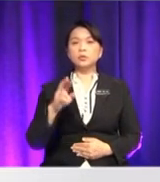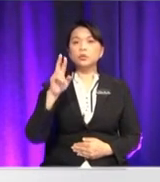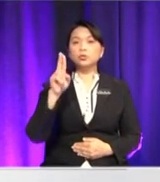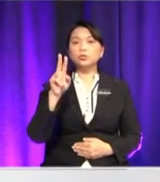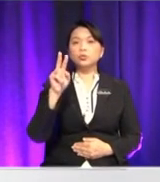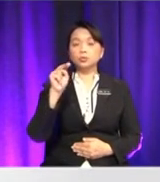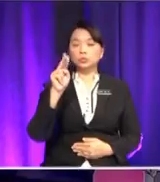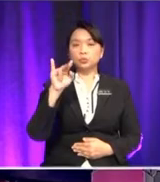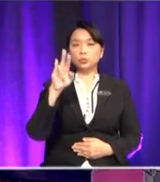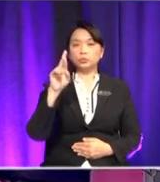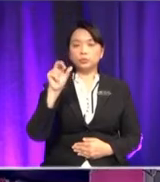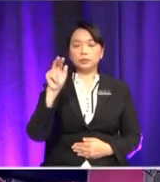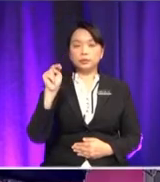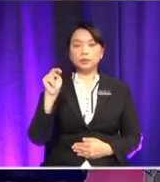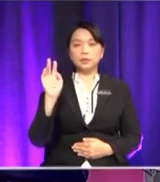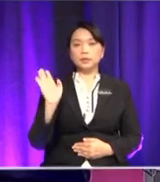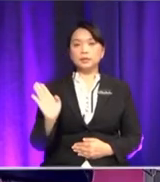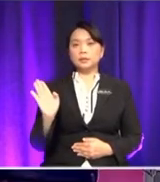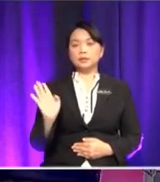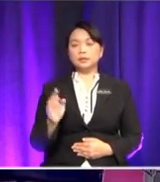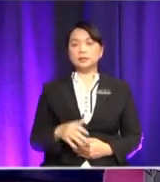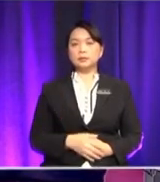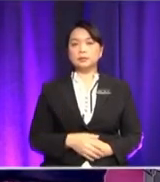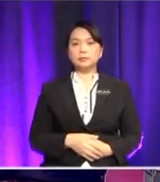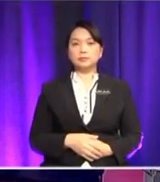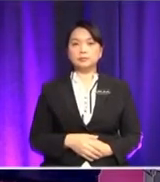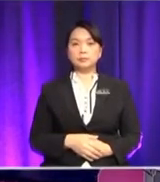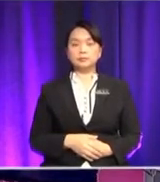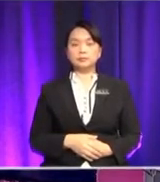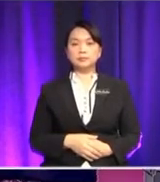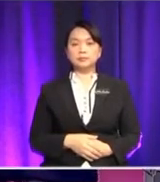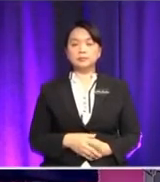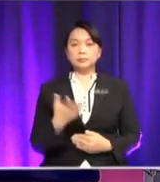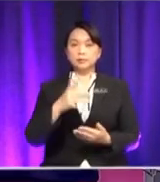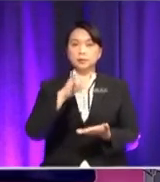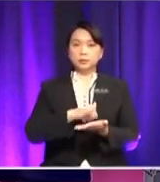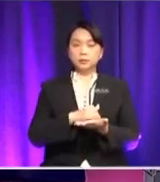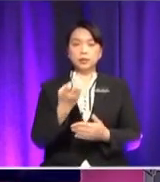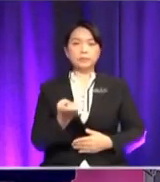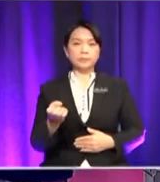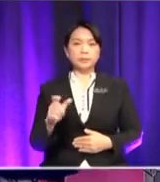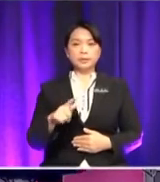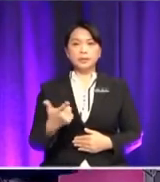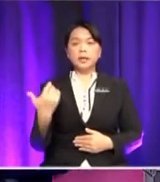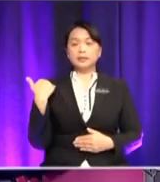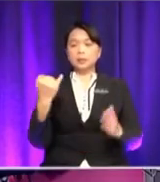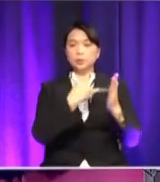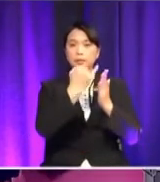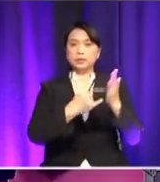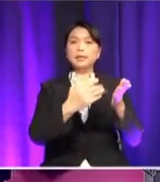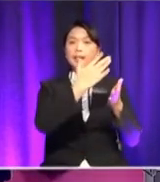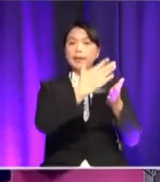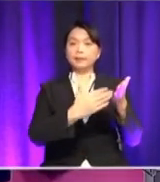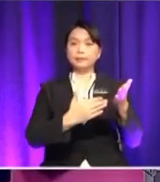autografi si oke eh Liman yang selanjutnya ialah lukisan kraten lukisan